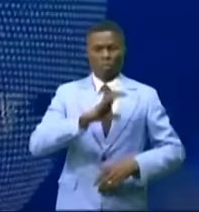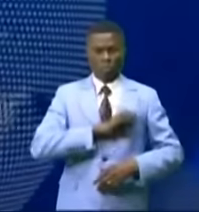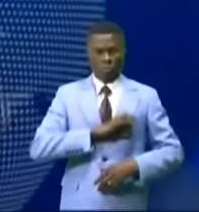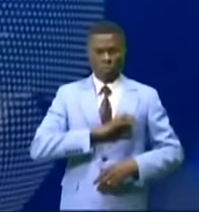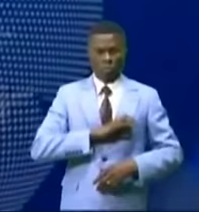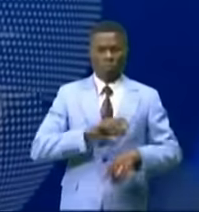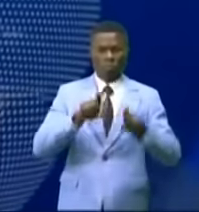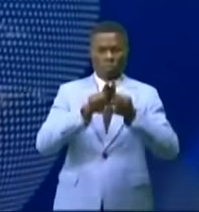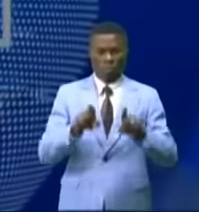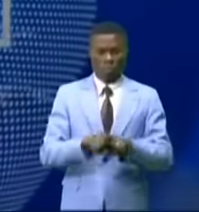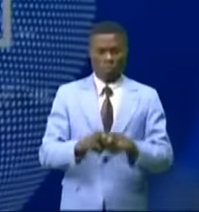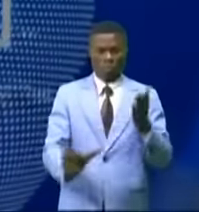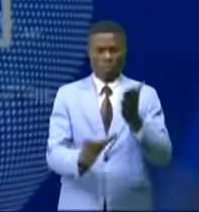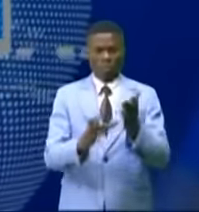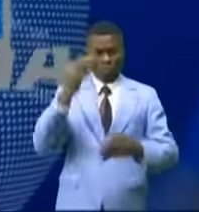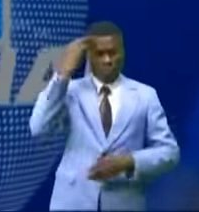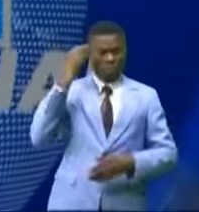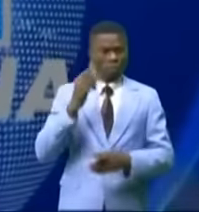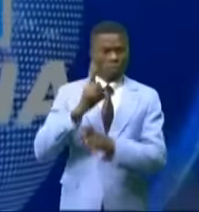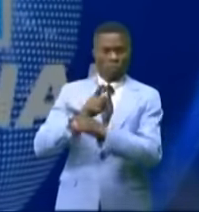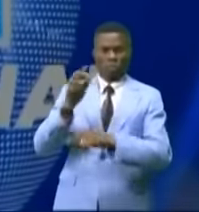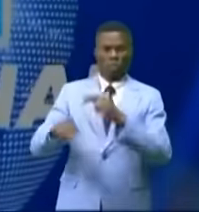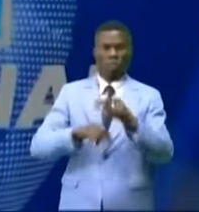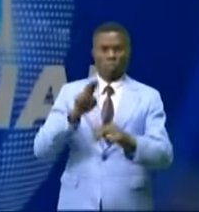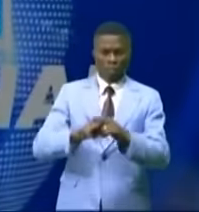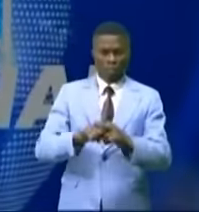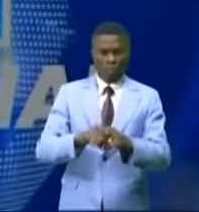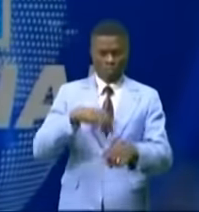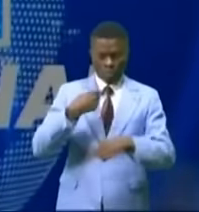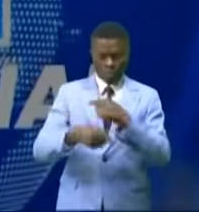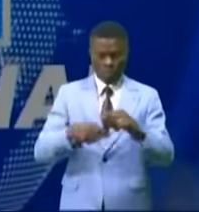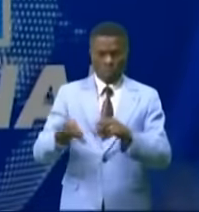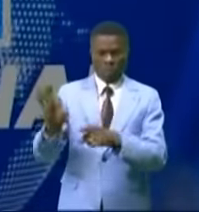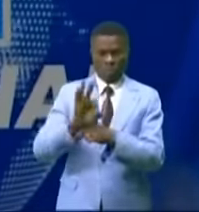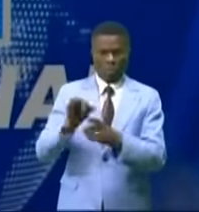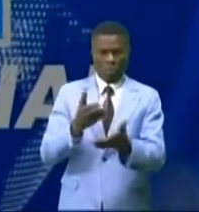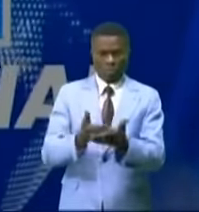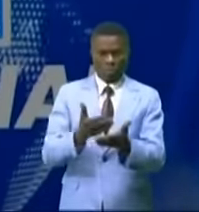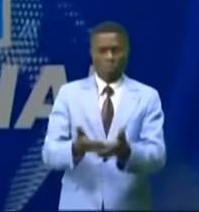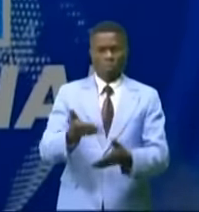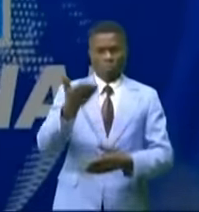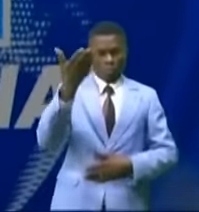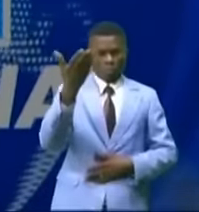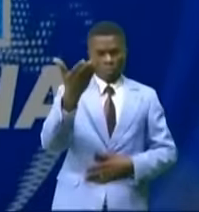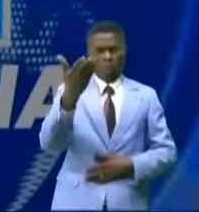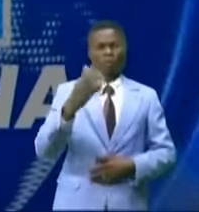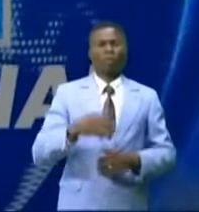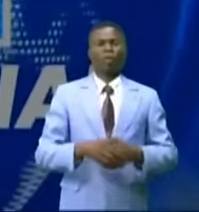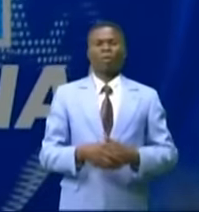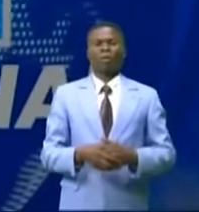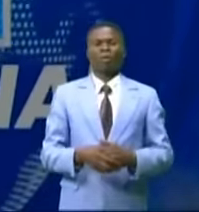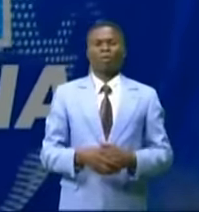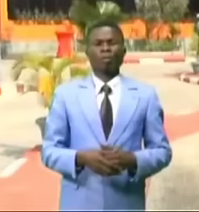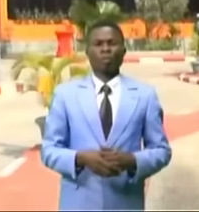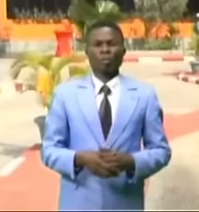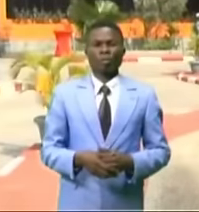Sami Adoubango, vice-ministre de la Défense nationale, qui a ouvert ses assises. Nicole Sessep, Maurice Mbewa.